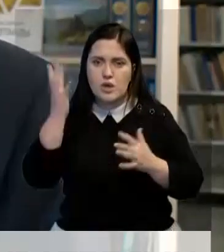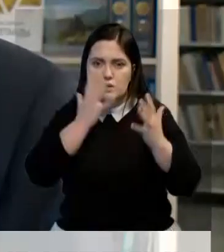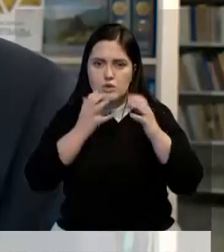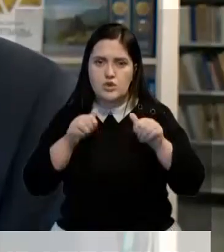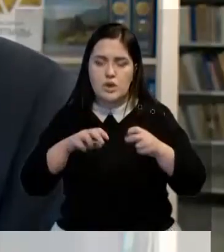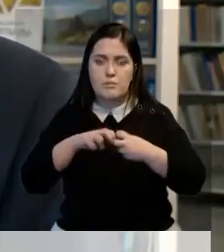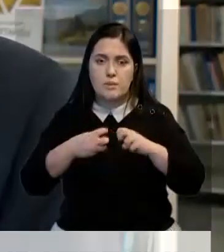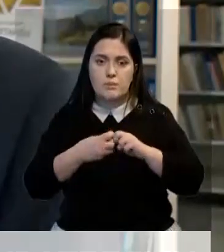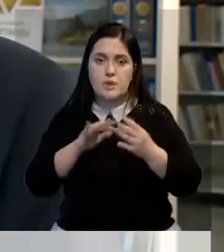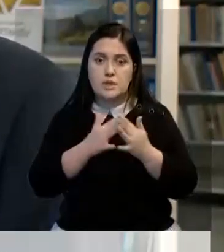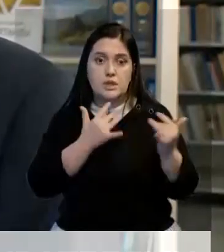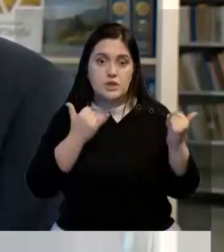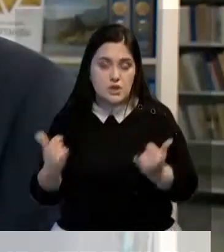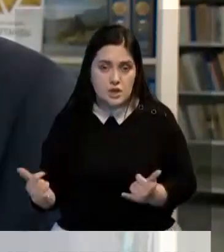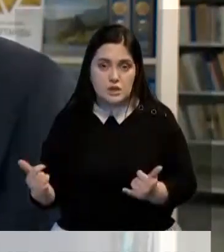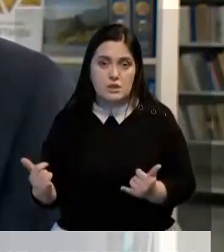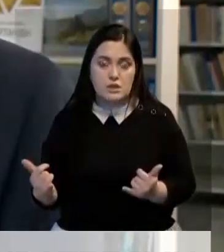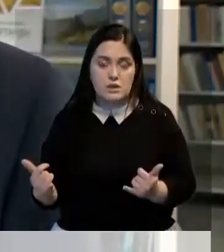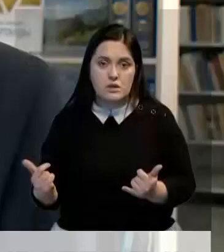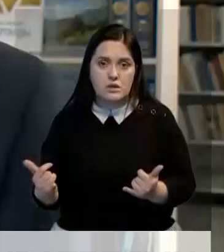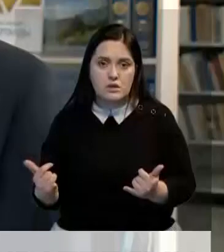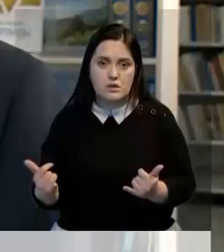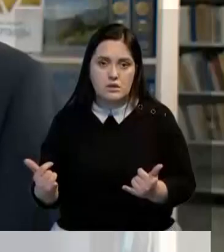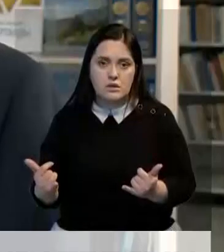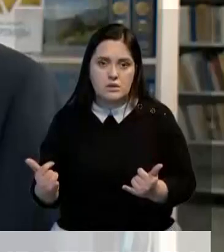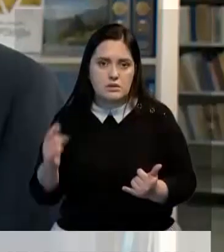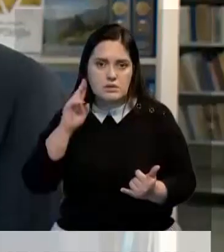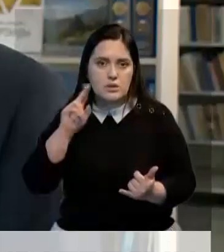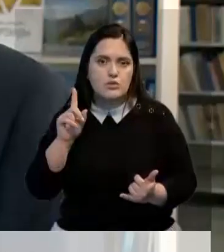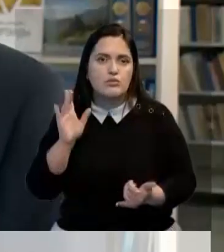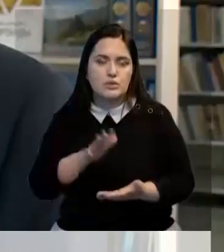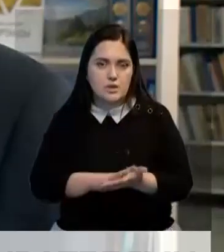решать проблему сельчан, то даже трудно предположить, чем это все может закончиться.